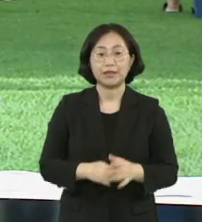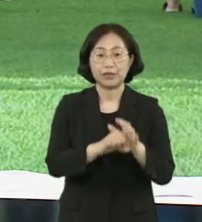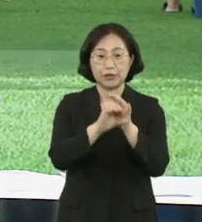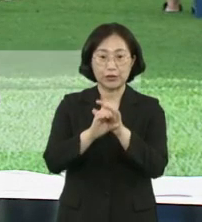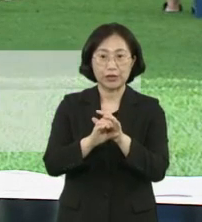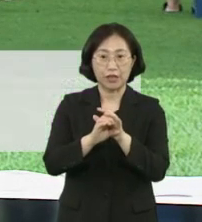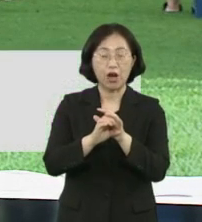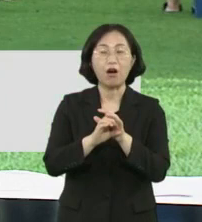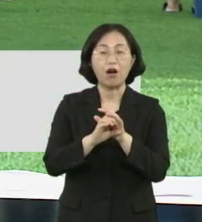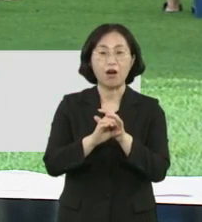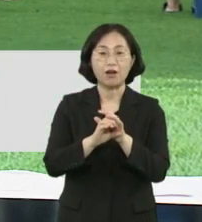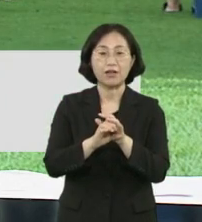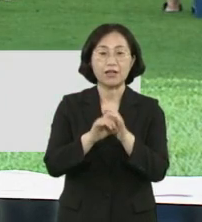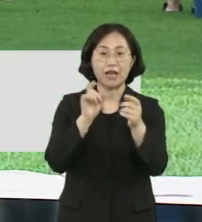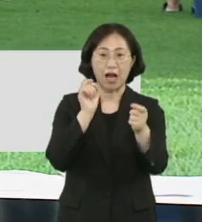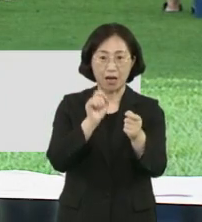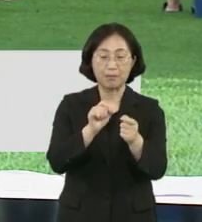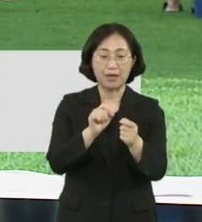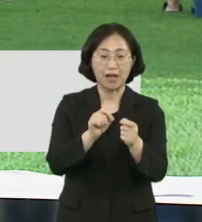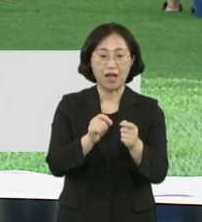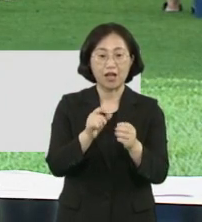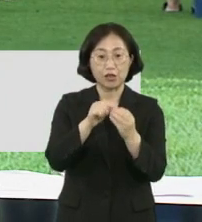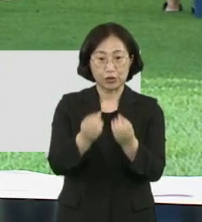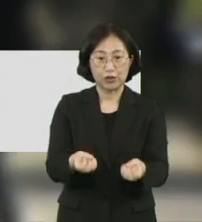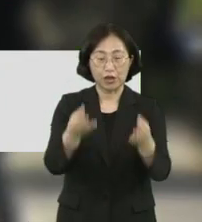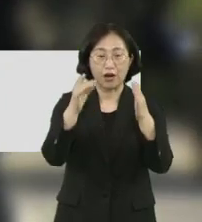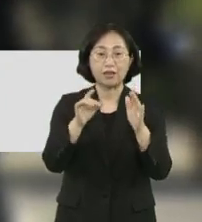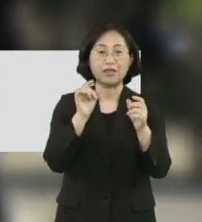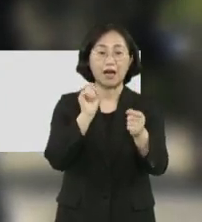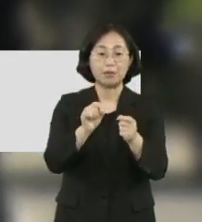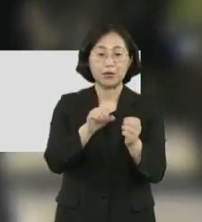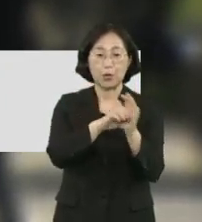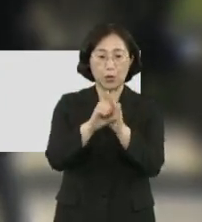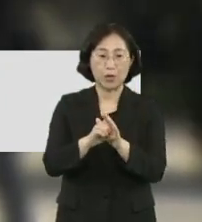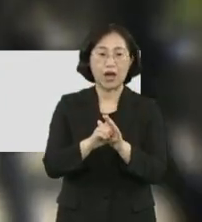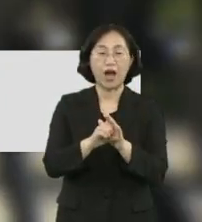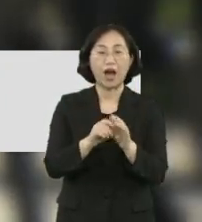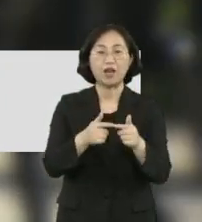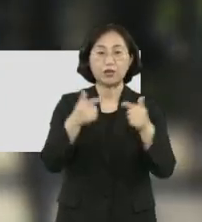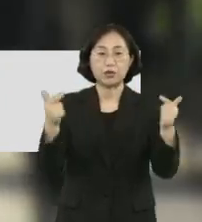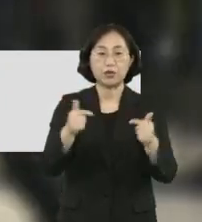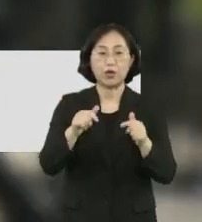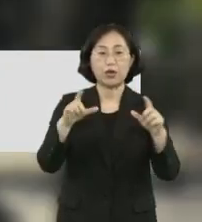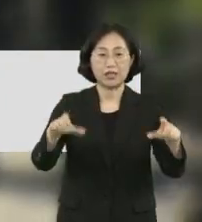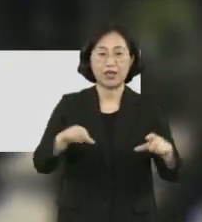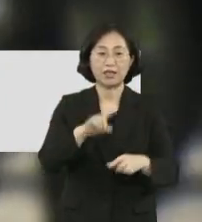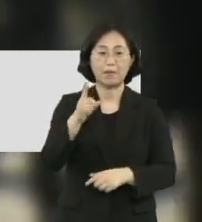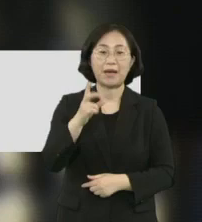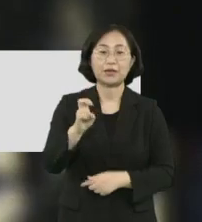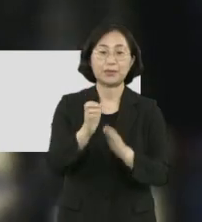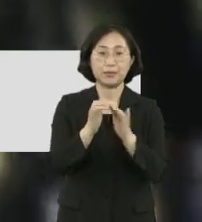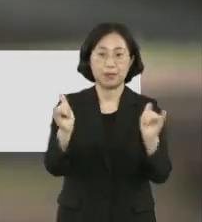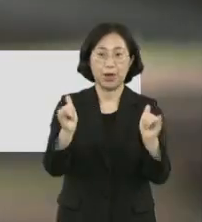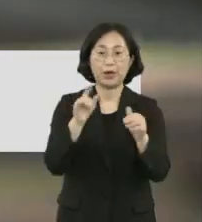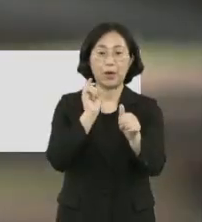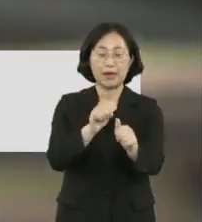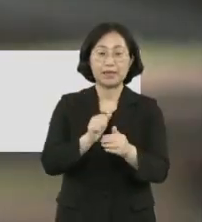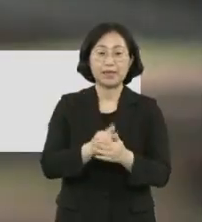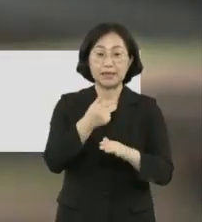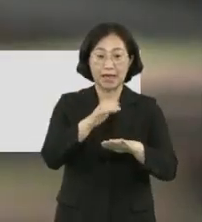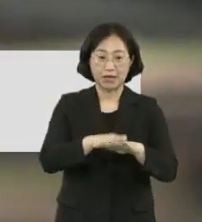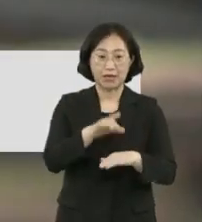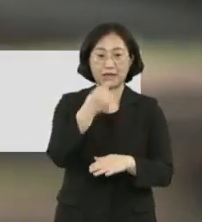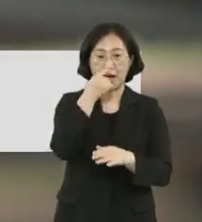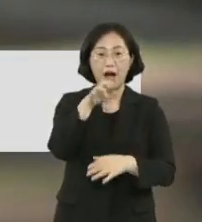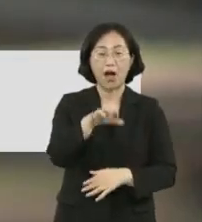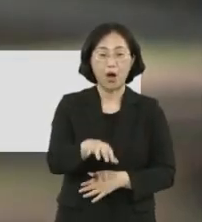추석 연휴를 앞두고 지역 코로나 확진자 수가 다시 증가세를 보이며 우리 지역에서 모두 120명이 확진됐습니다.